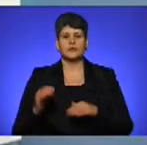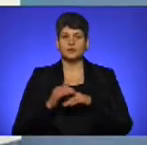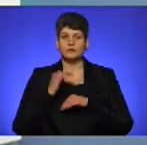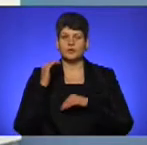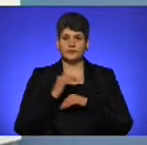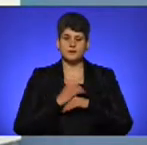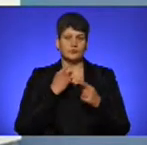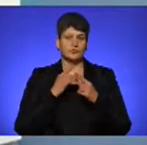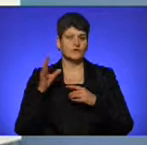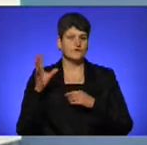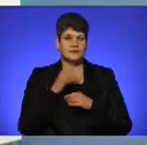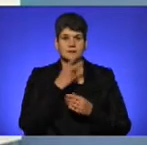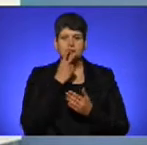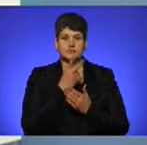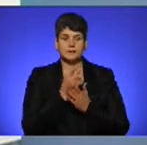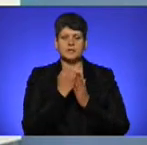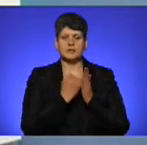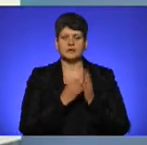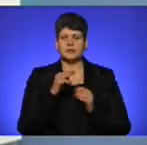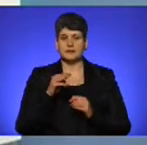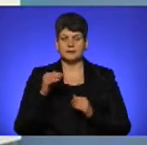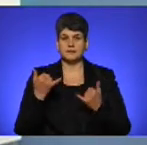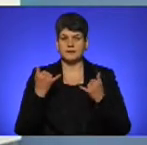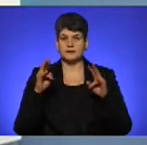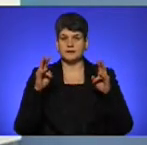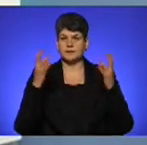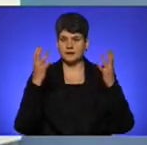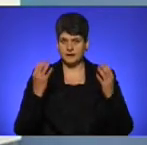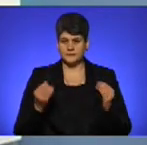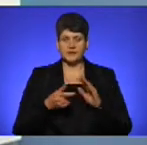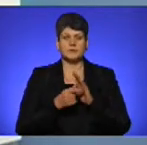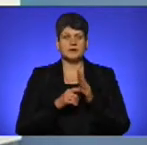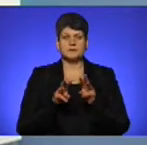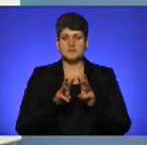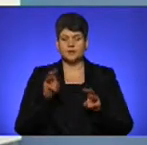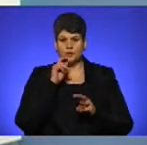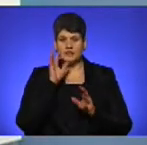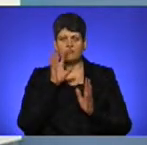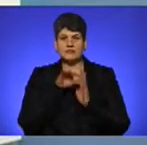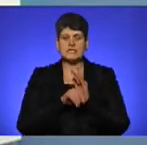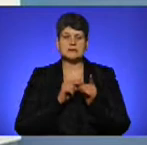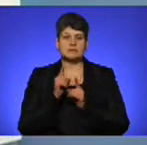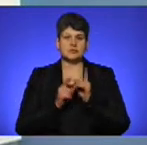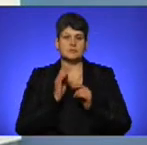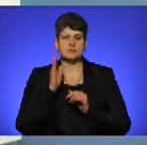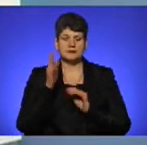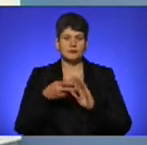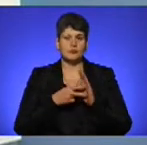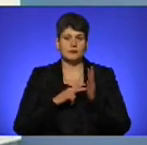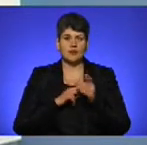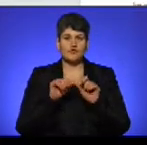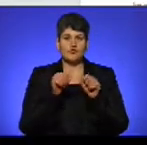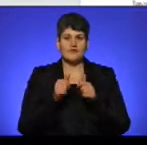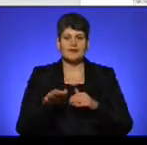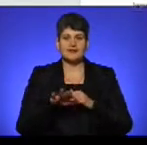вечора, кажу усім глядачам каналу ТТБ. В ефірі програма «Тема дня». Кабінет міністрів України вніс зміни до перспективного плану формування